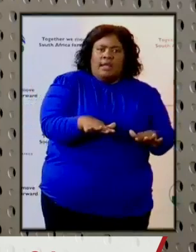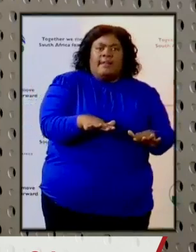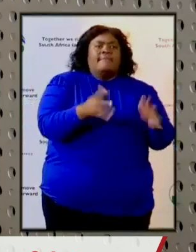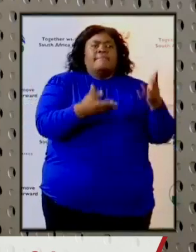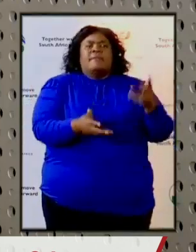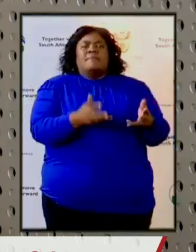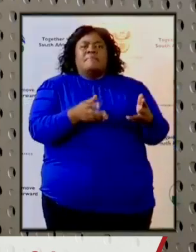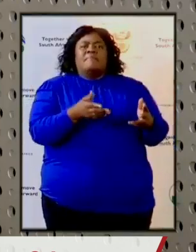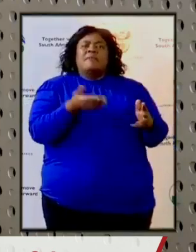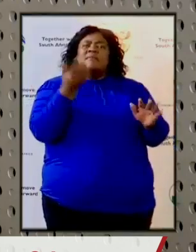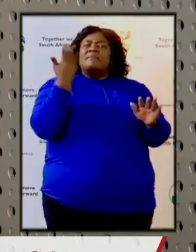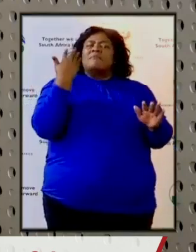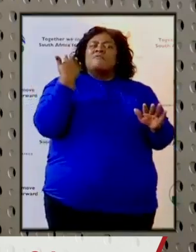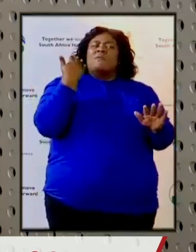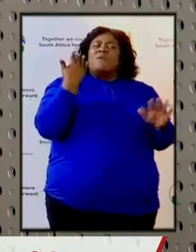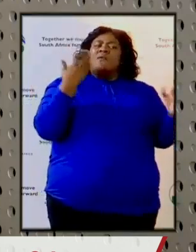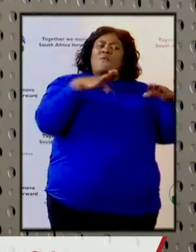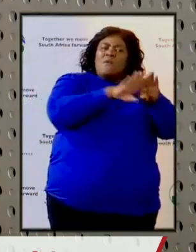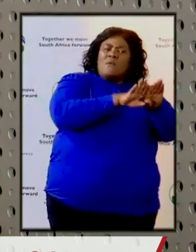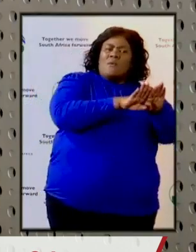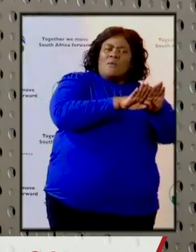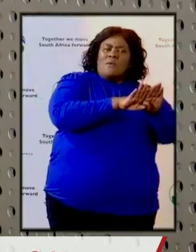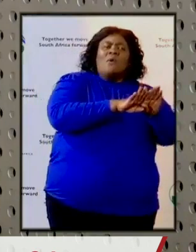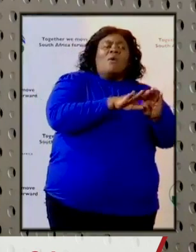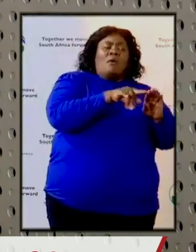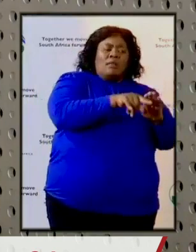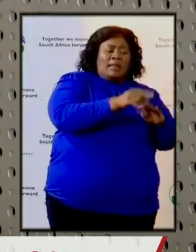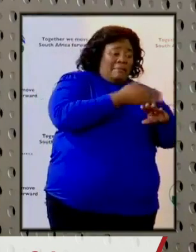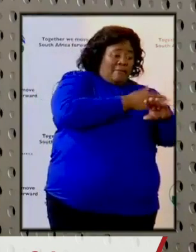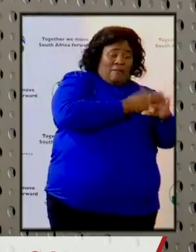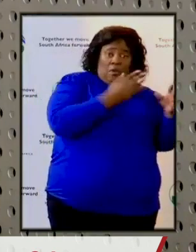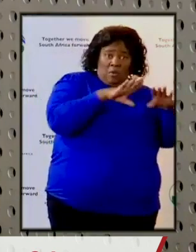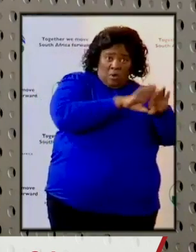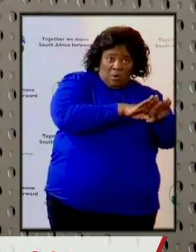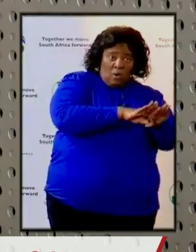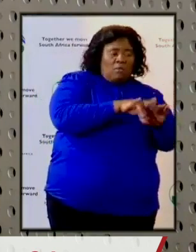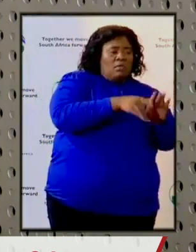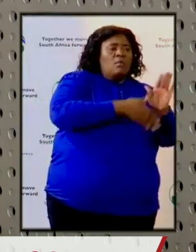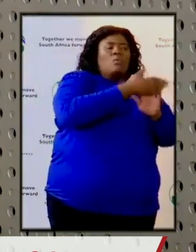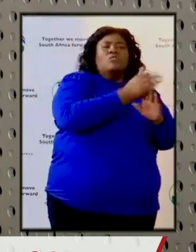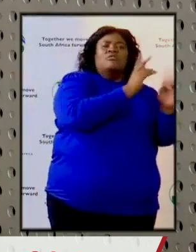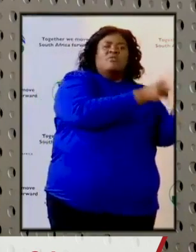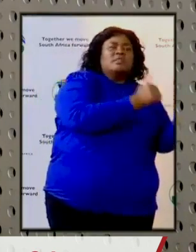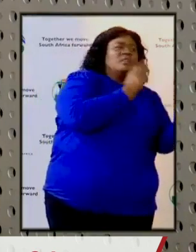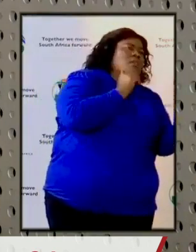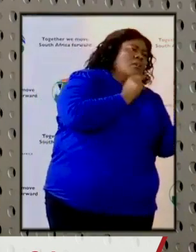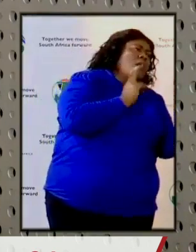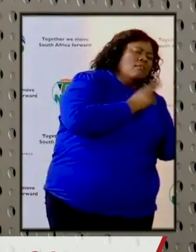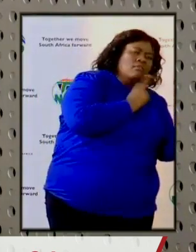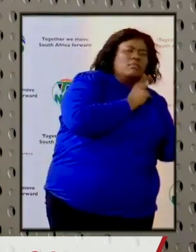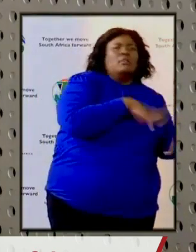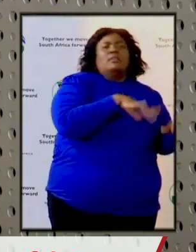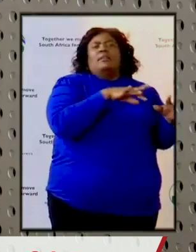ogogo nomkhulu nomalume. Nazo zizobuyiswa kanye, hhayi ukuthi njalo nje zizolozivakasha. Mase zibuyile,